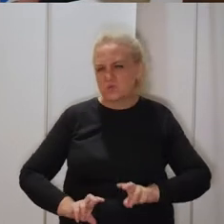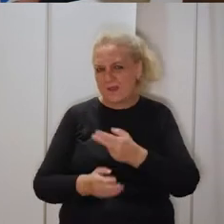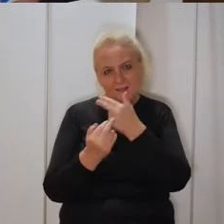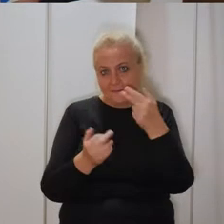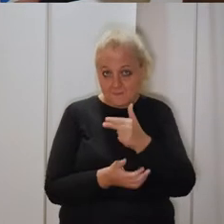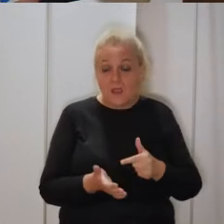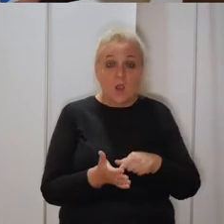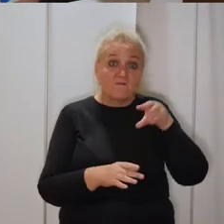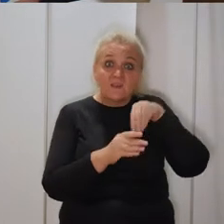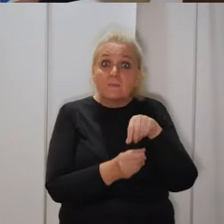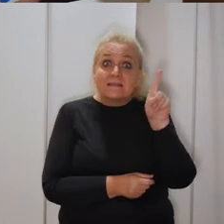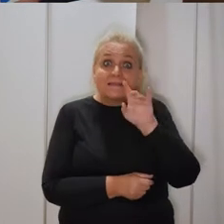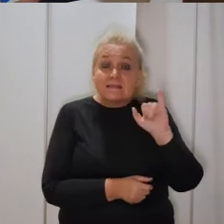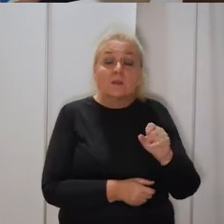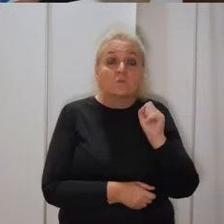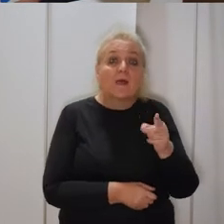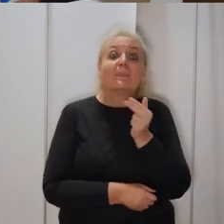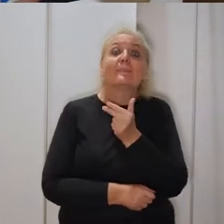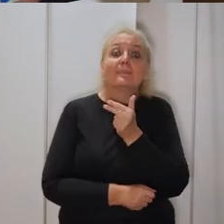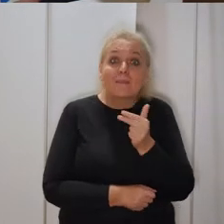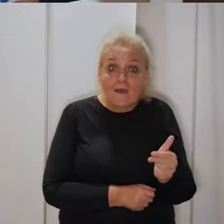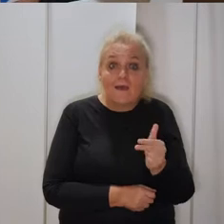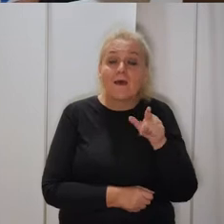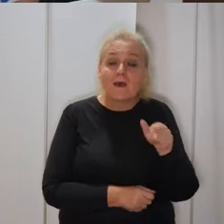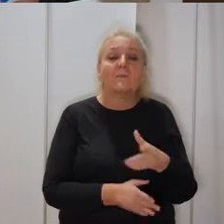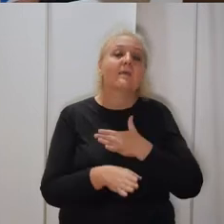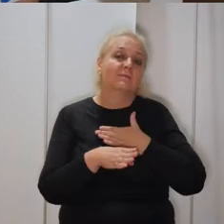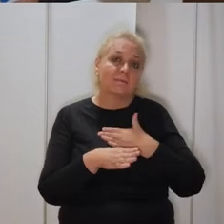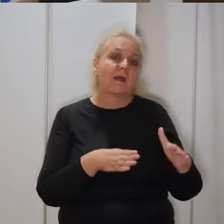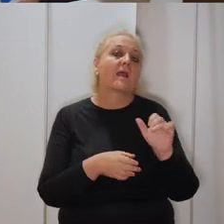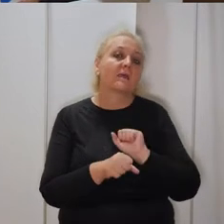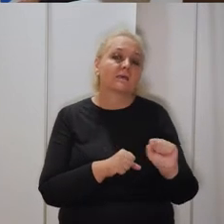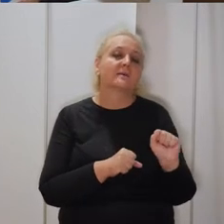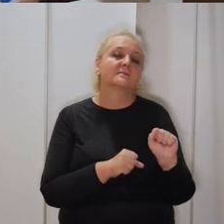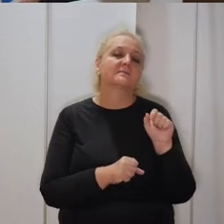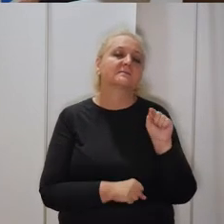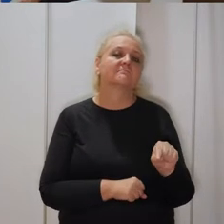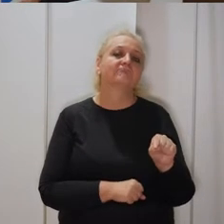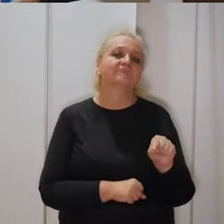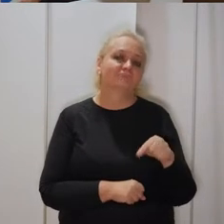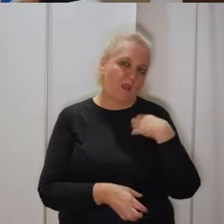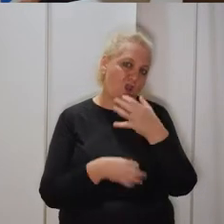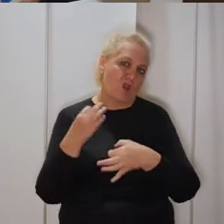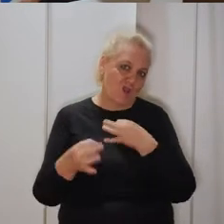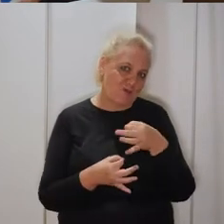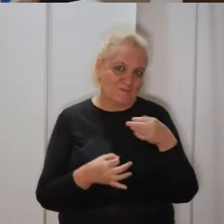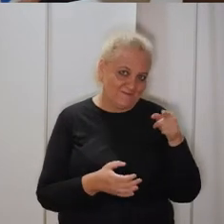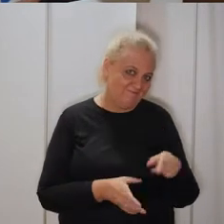W tych zinach znajdziemy tematy, które nadal są, to one są poruszane,